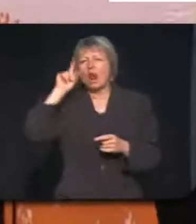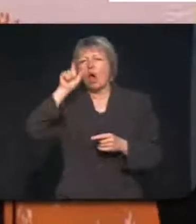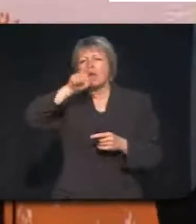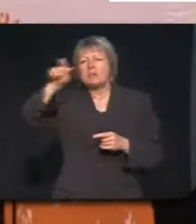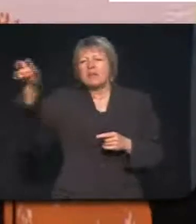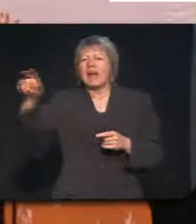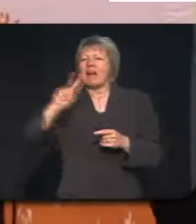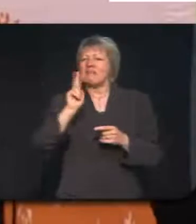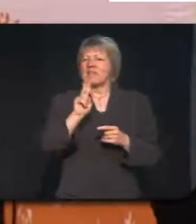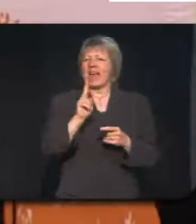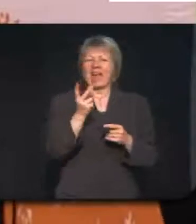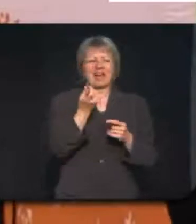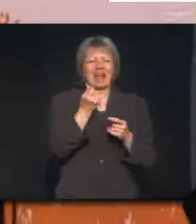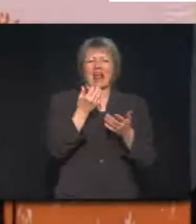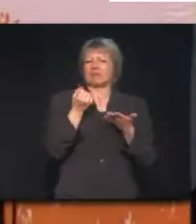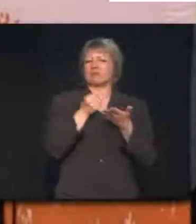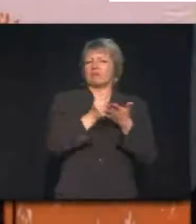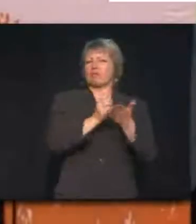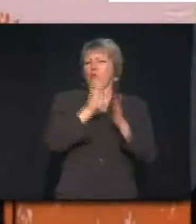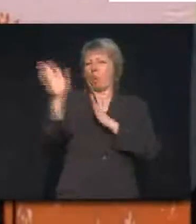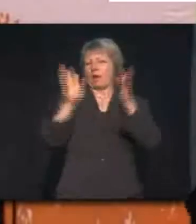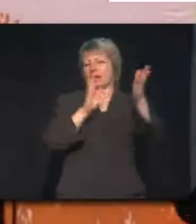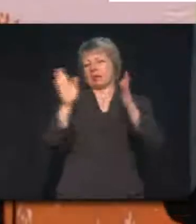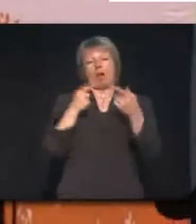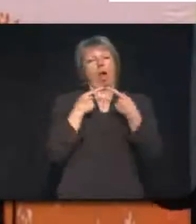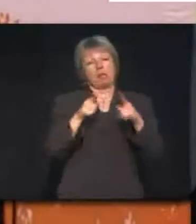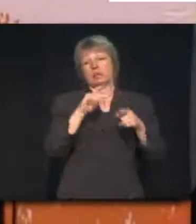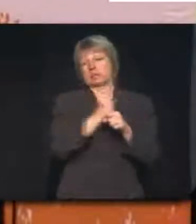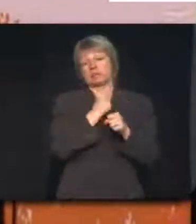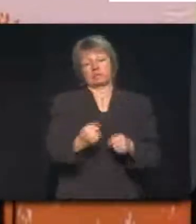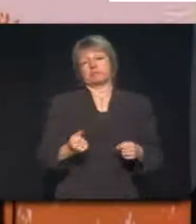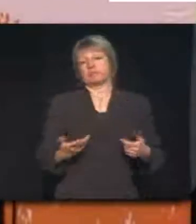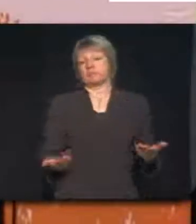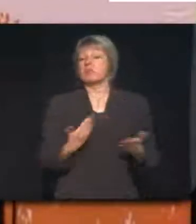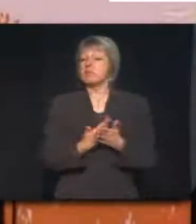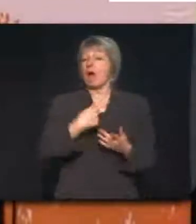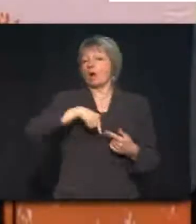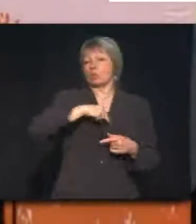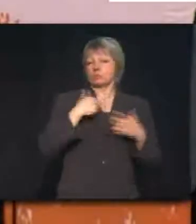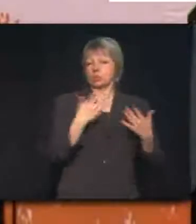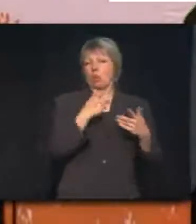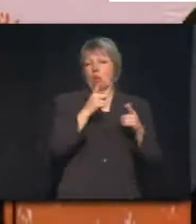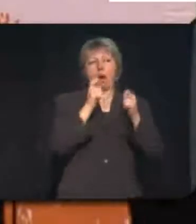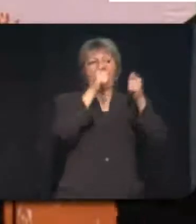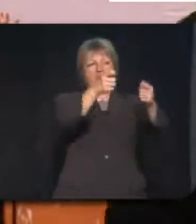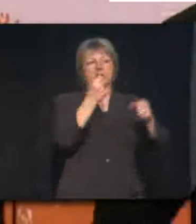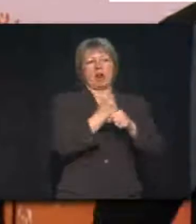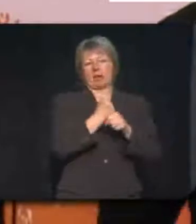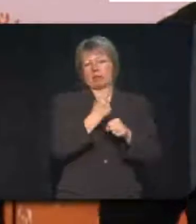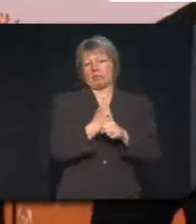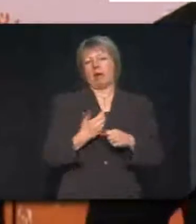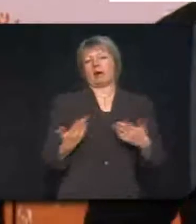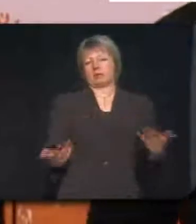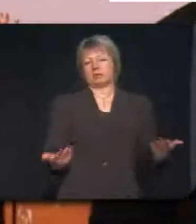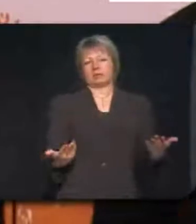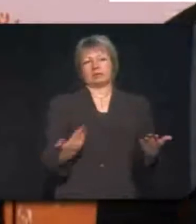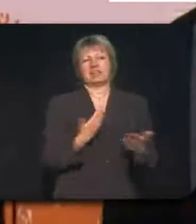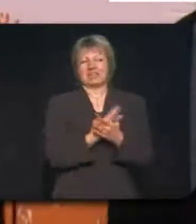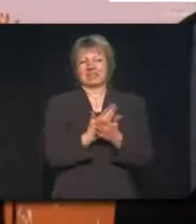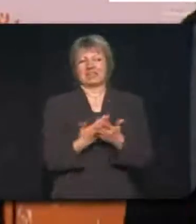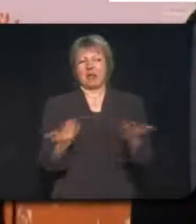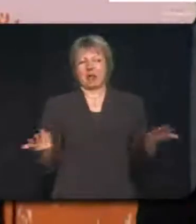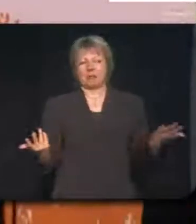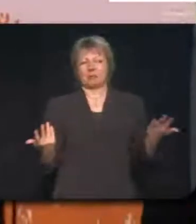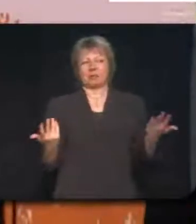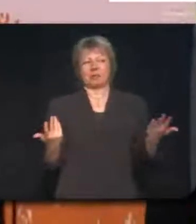bekommt da wo das Geld anders geht es nicht und deswegen haben wir diesen Antrag geschrieben und auch wenn ich persönlich